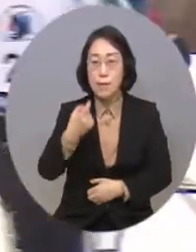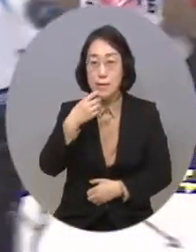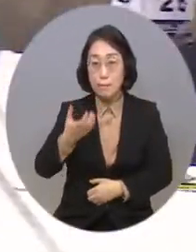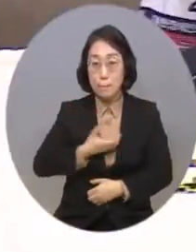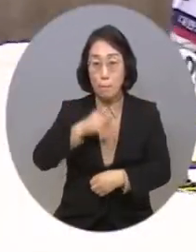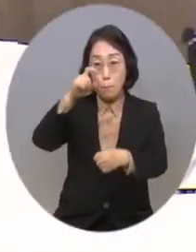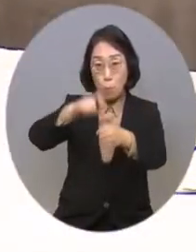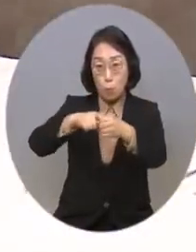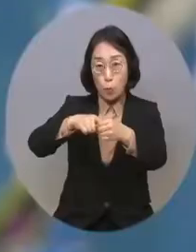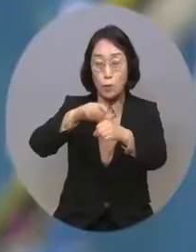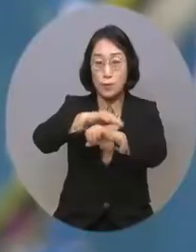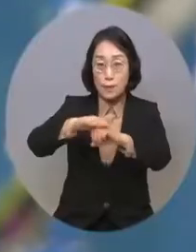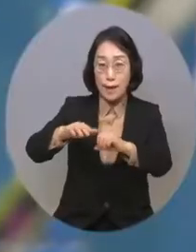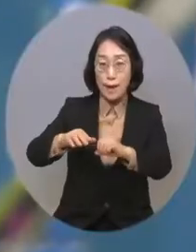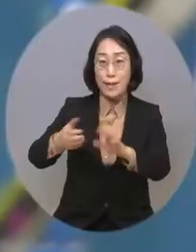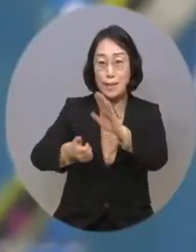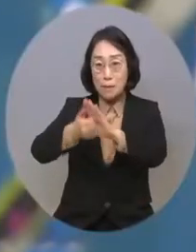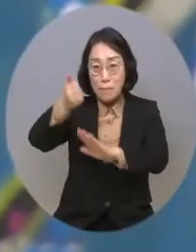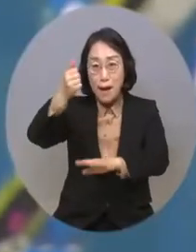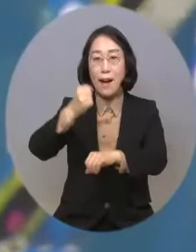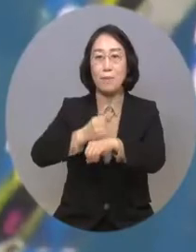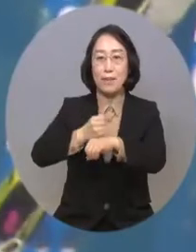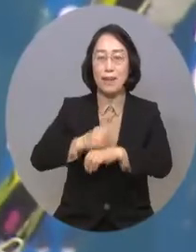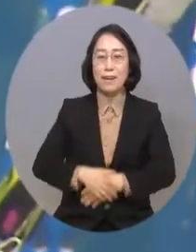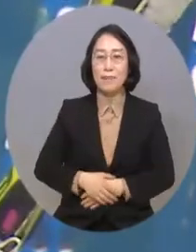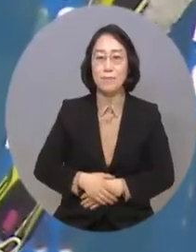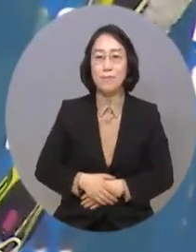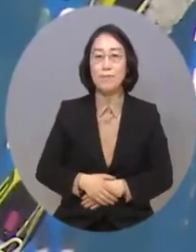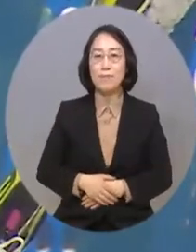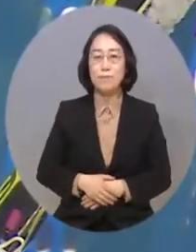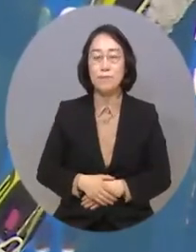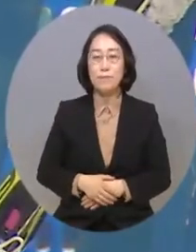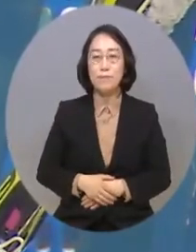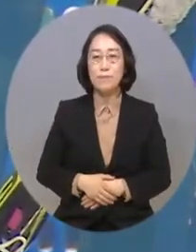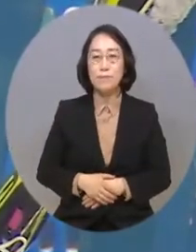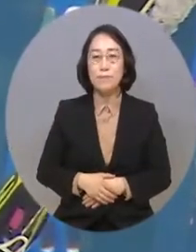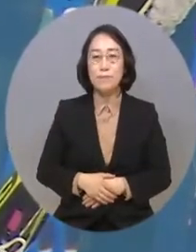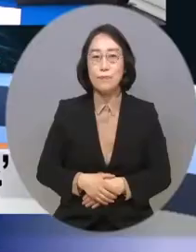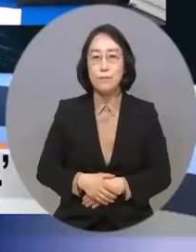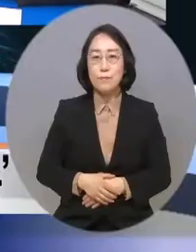질주를 예고하고 있습니다. 복지TV 뉴스 박순용입니다.